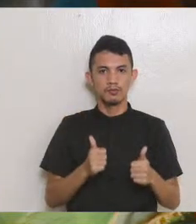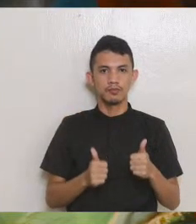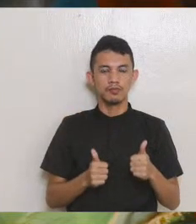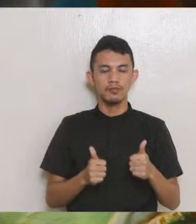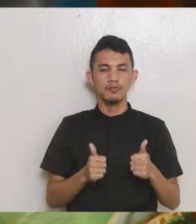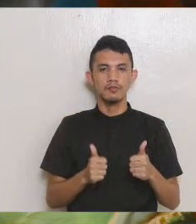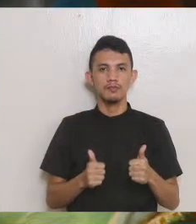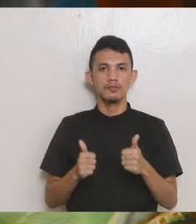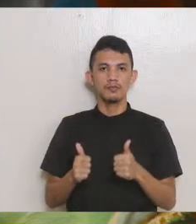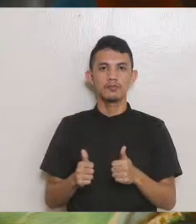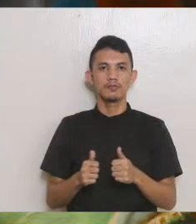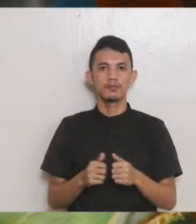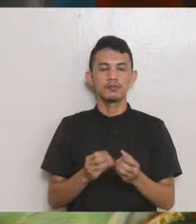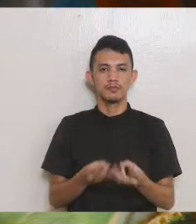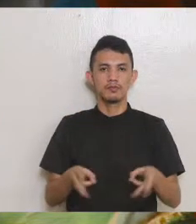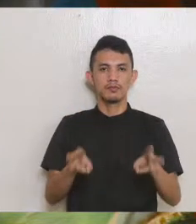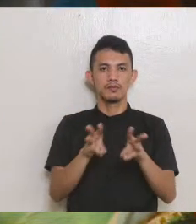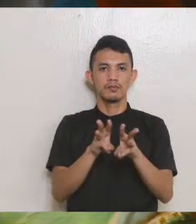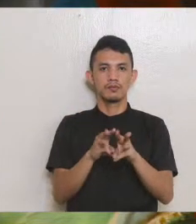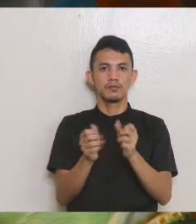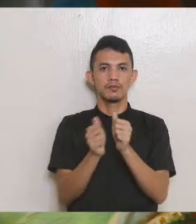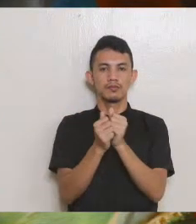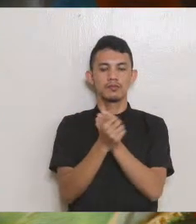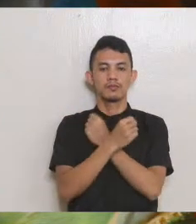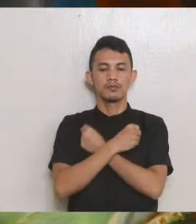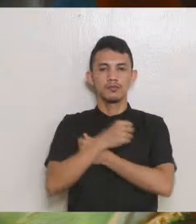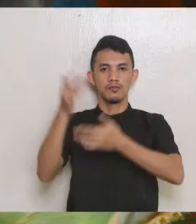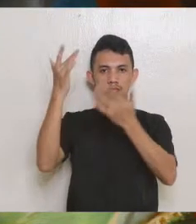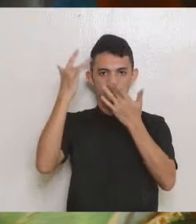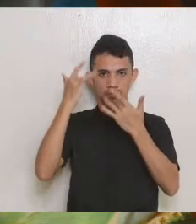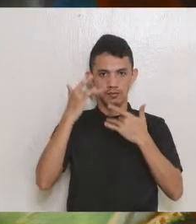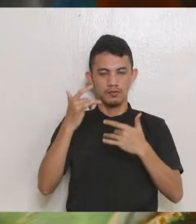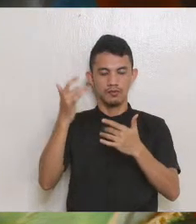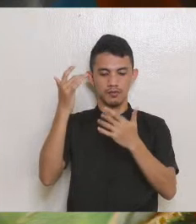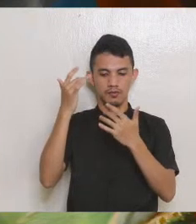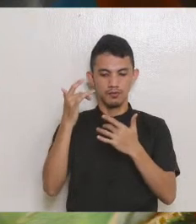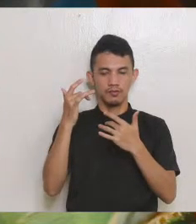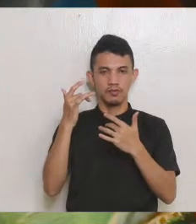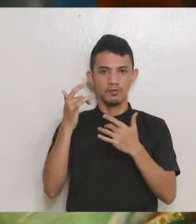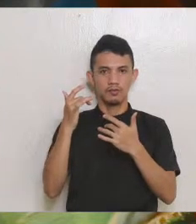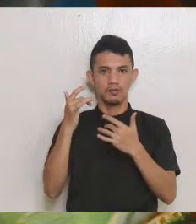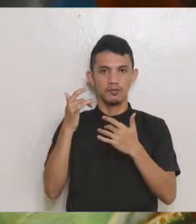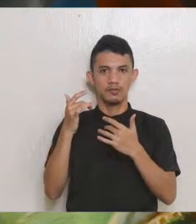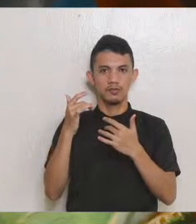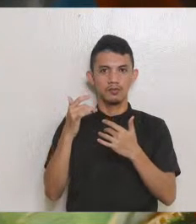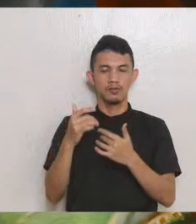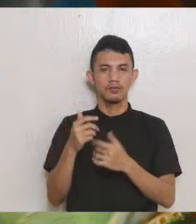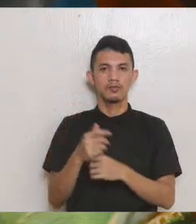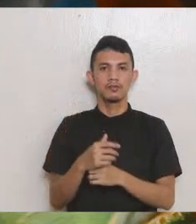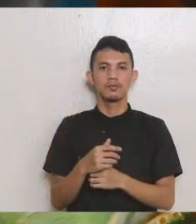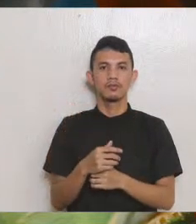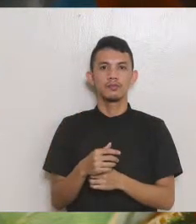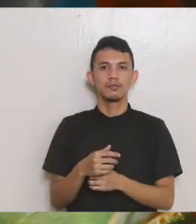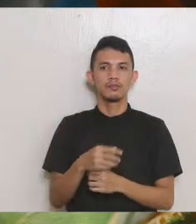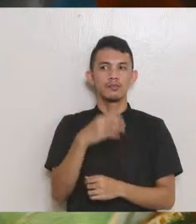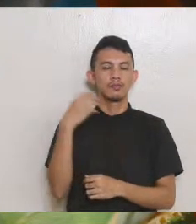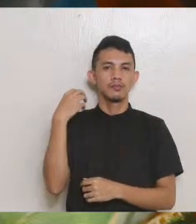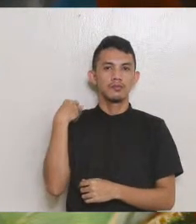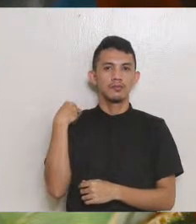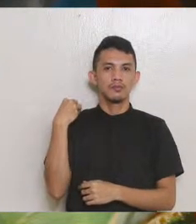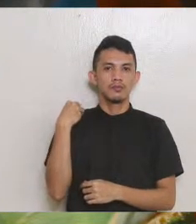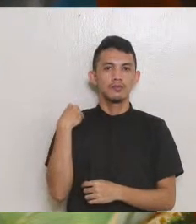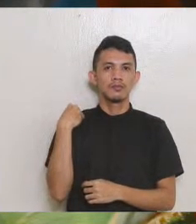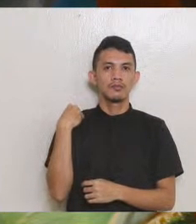ug dinuyugan sa gugma ug kaluoy. Kanila usab nga mga kawani sa lokal ug nasudnong